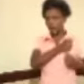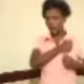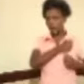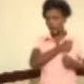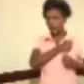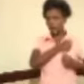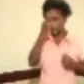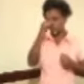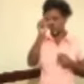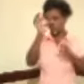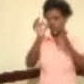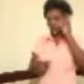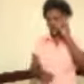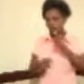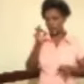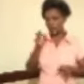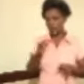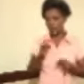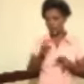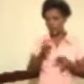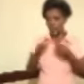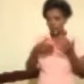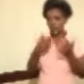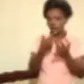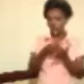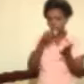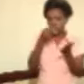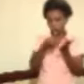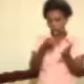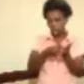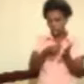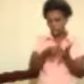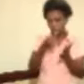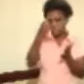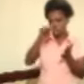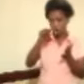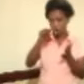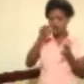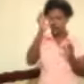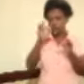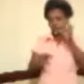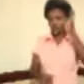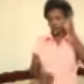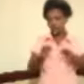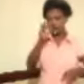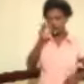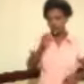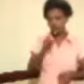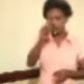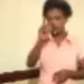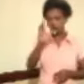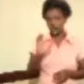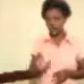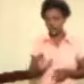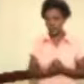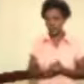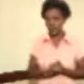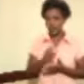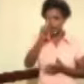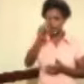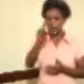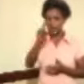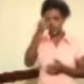la justice. Le budget de la justice est de 1%. Et dans 1%,